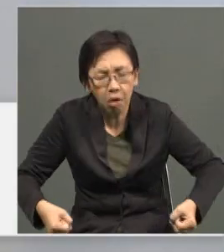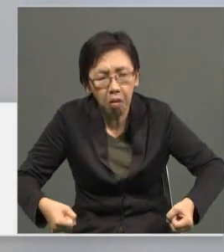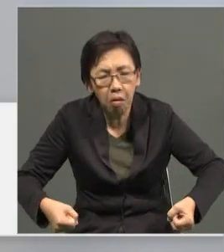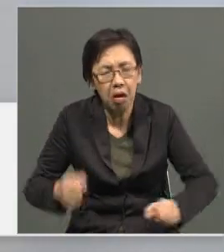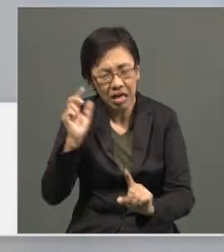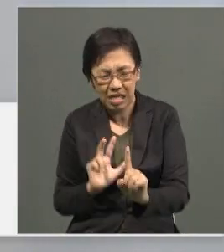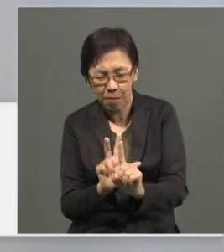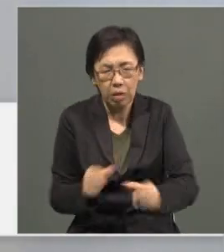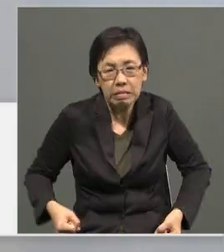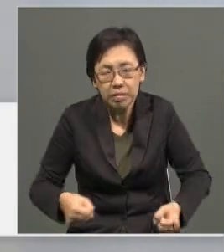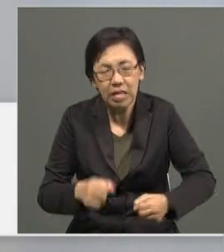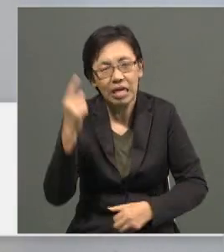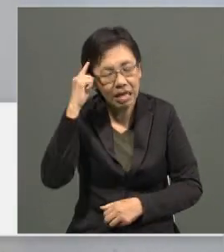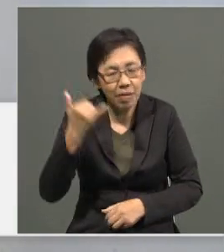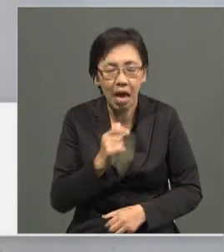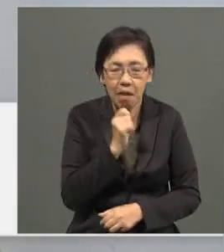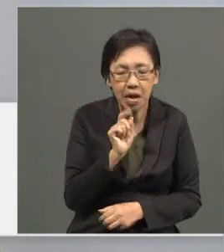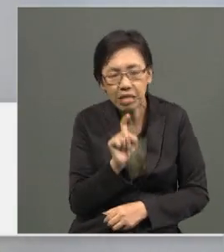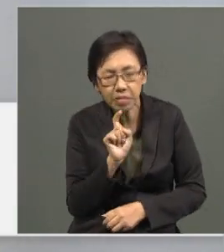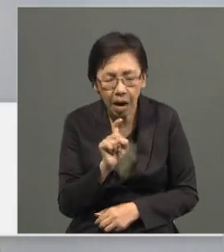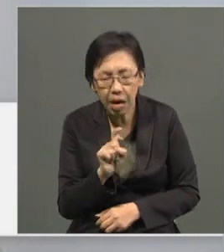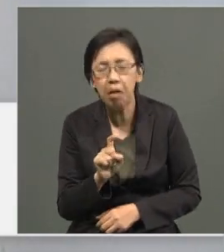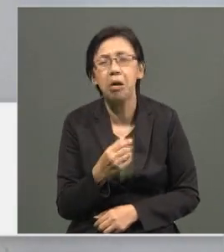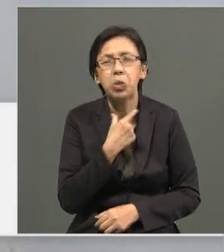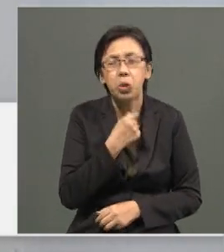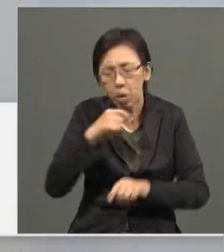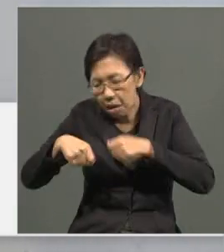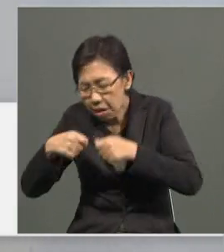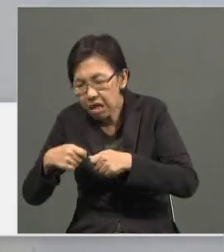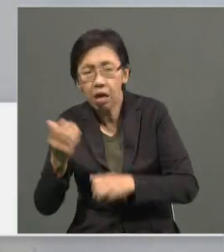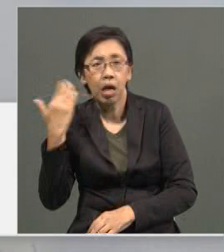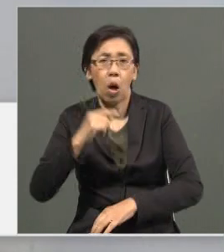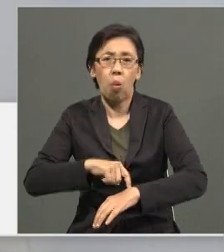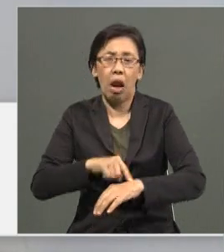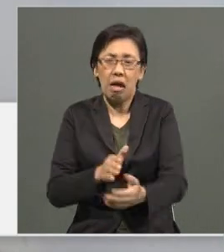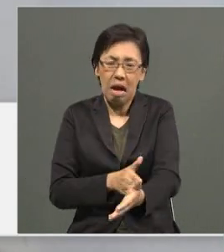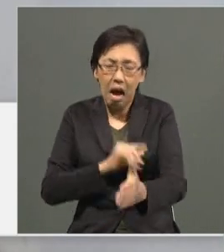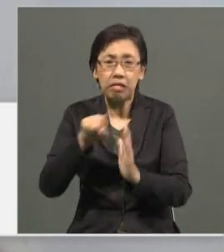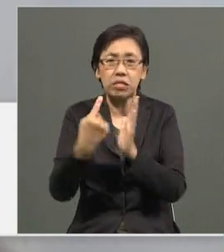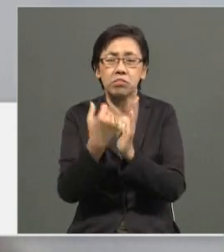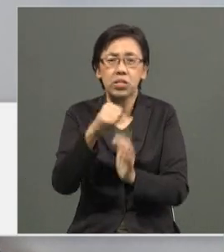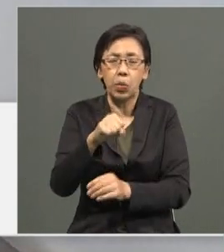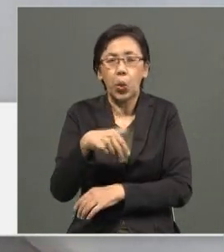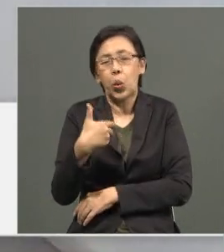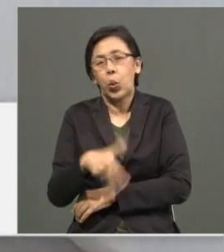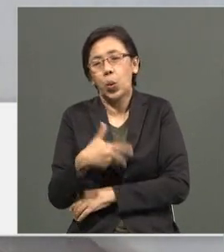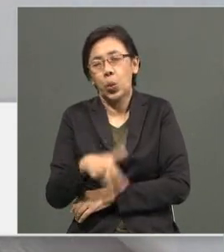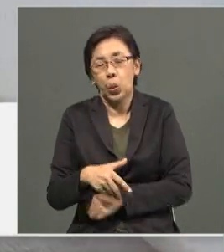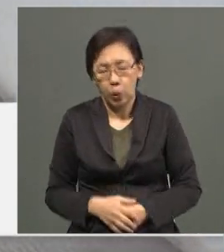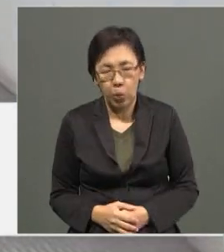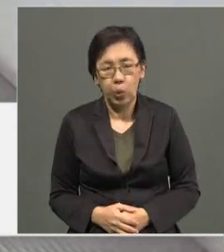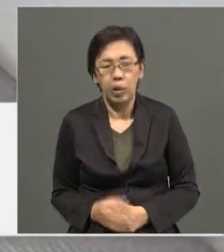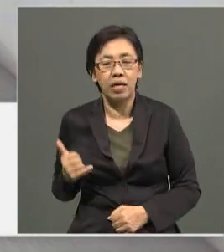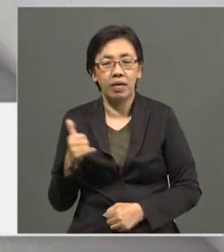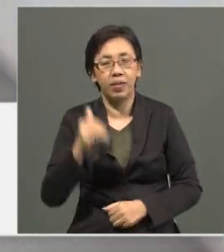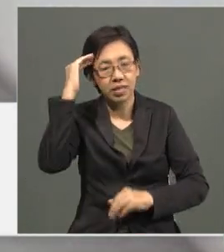คาดว่าน่าจะเตรียมไว้รับประทานไปด้วยระหว่างสอบปากคำเพราะอย่าอย่างครั้งที่ผ่านๆมานี่นานเป็น 10ช่วโมงก็มีทีนี้พอมาถึงที่เ่อ